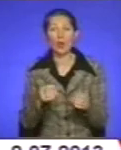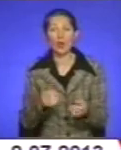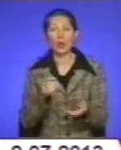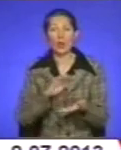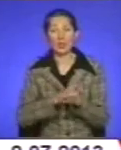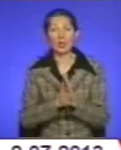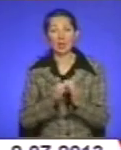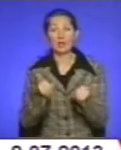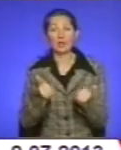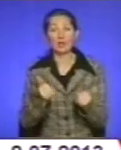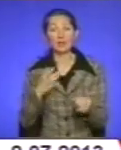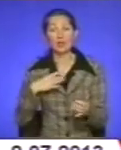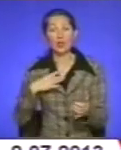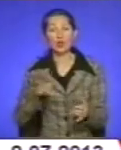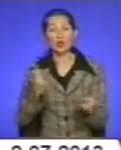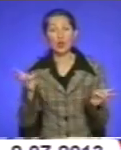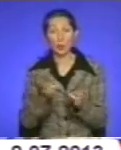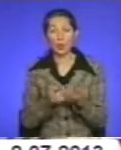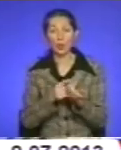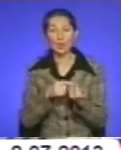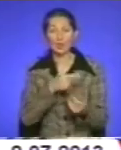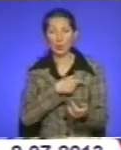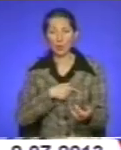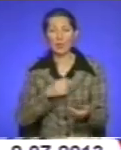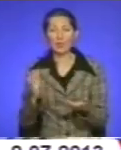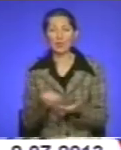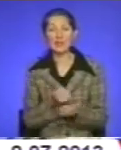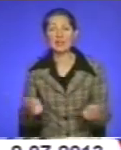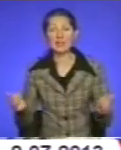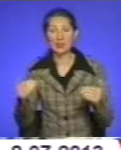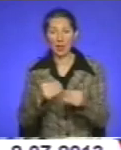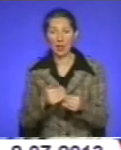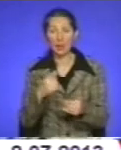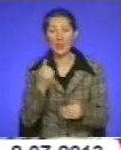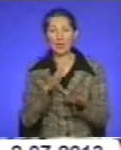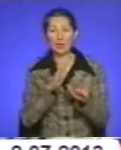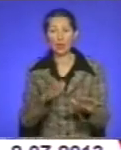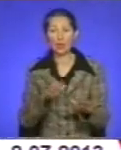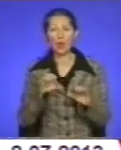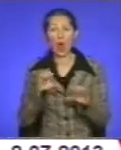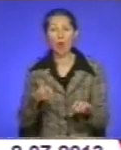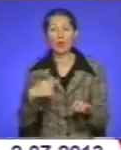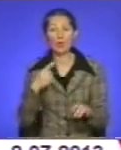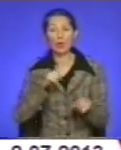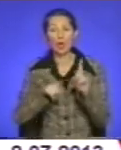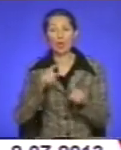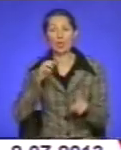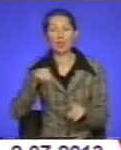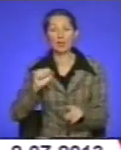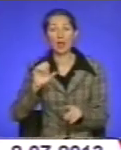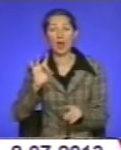надією, що необхідну кількість депутатів ще вдасться зібрати, перший заступник голови обласної ради Сергій Тарашевський оголошує про збір погоджувальної